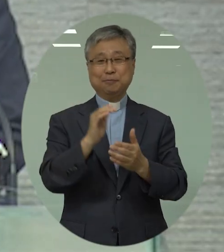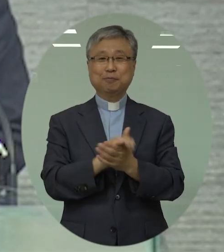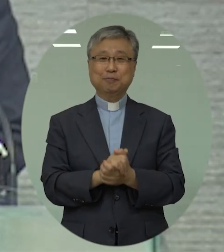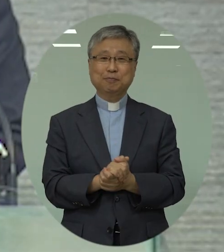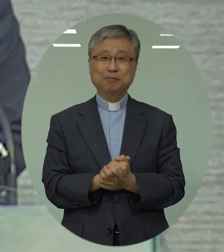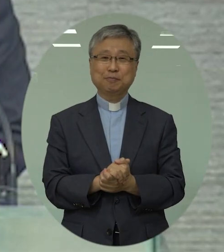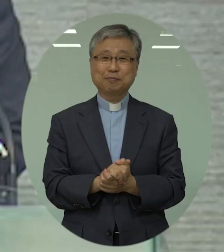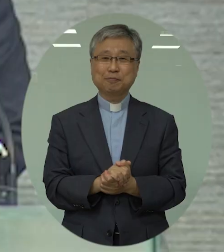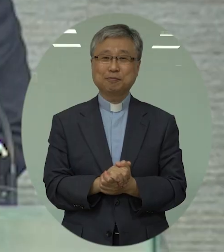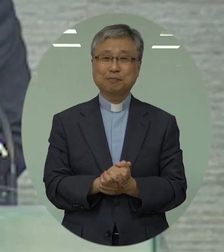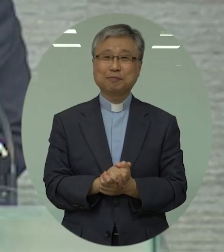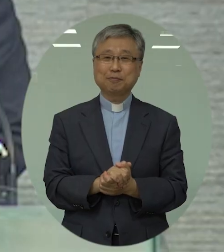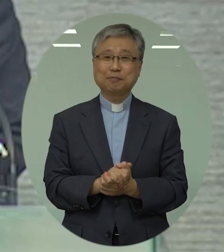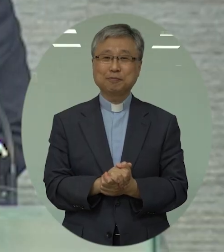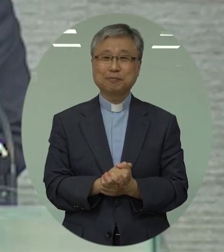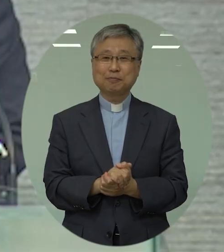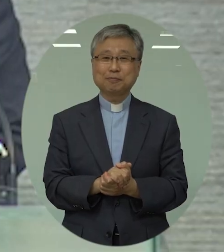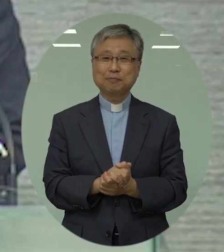거예요.